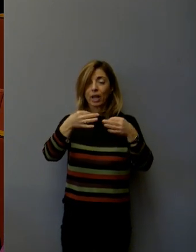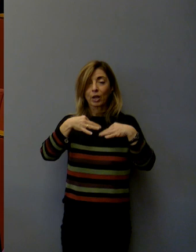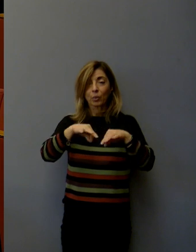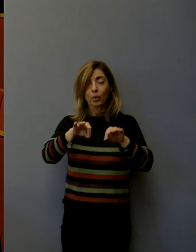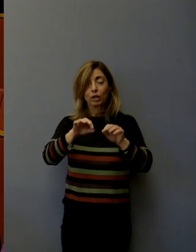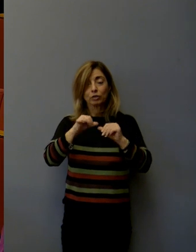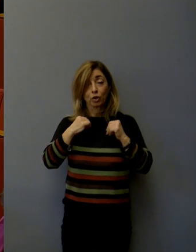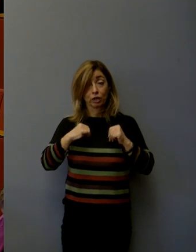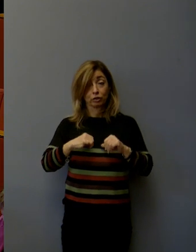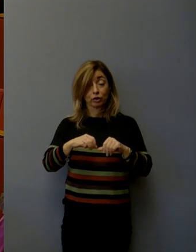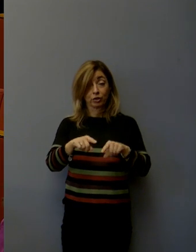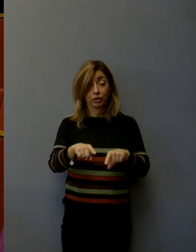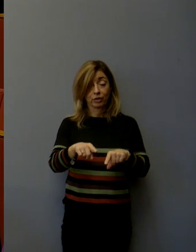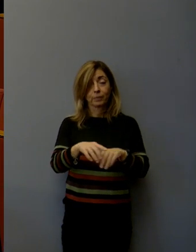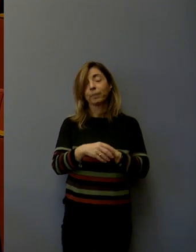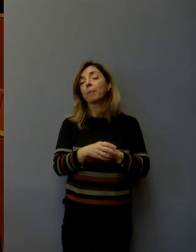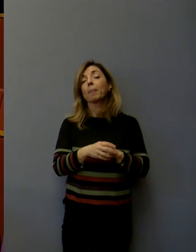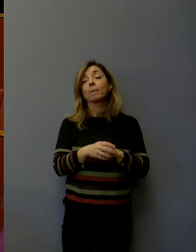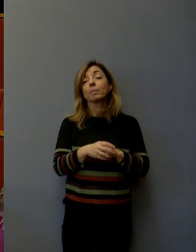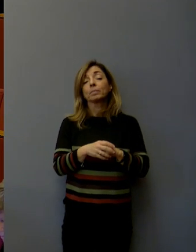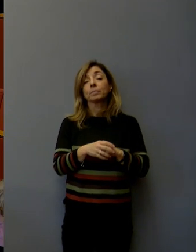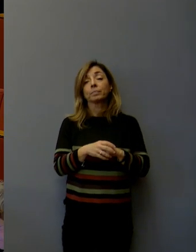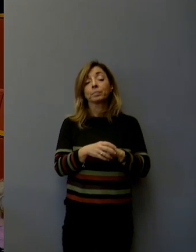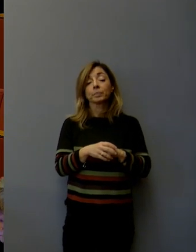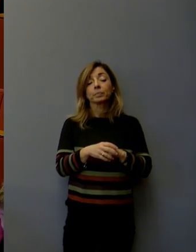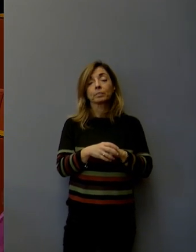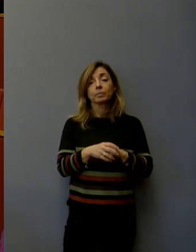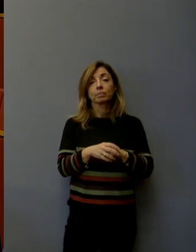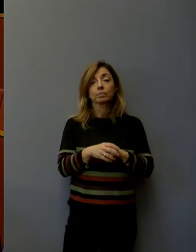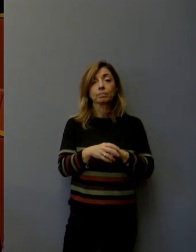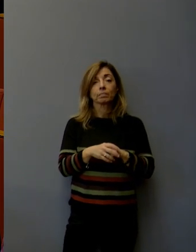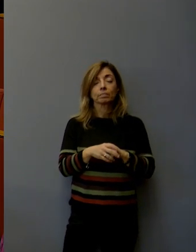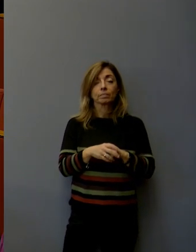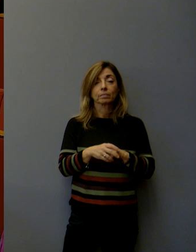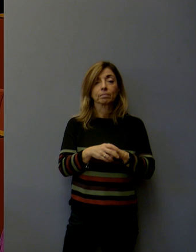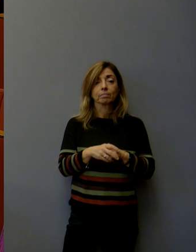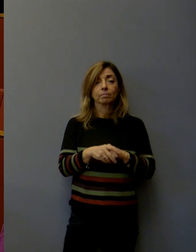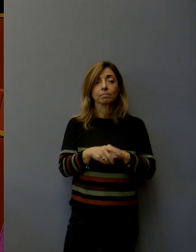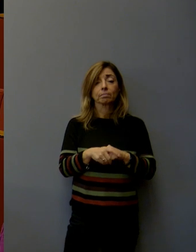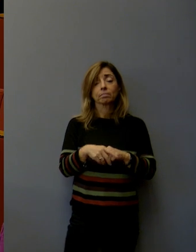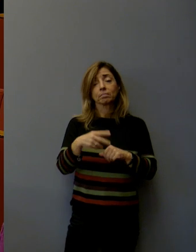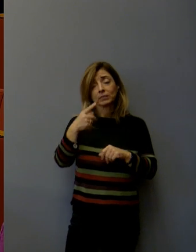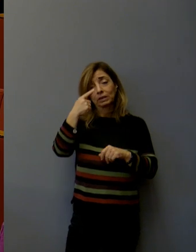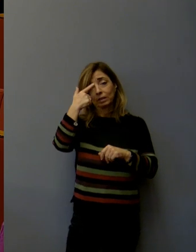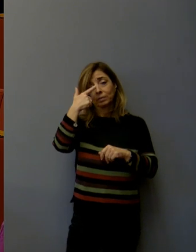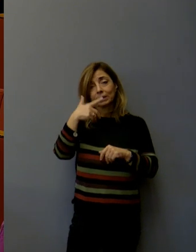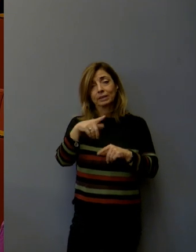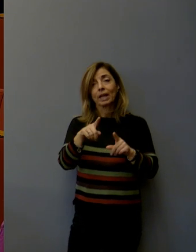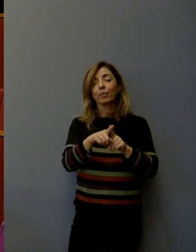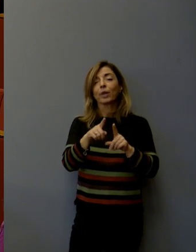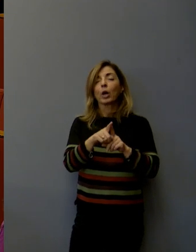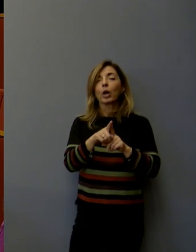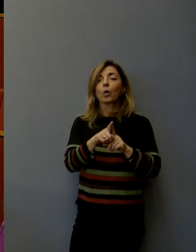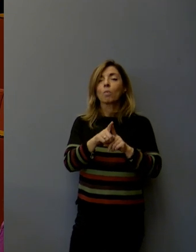le scuole anche se sappiamo che in realtà non è strutturato come come una materia